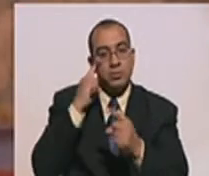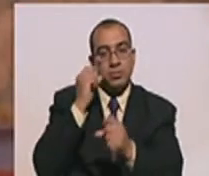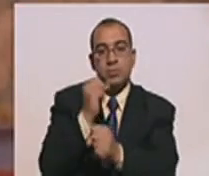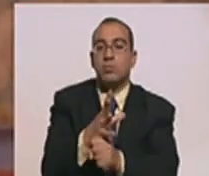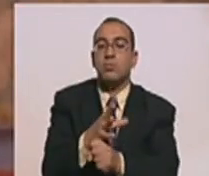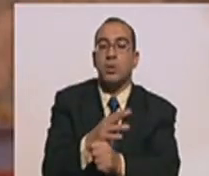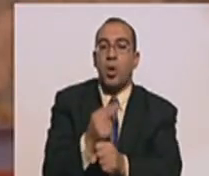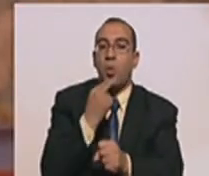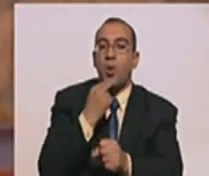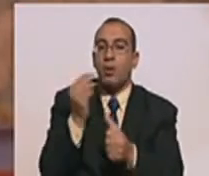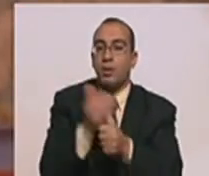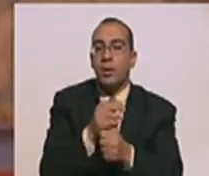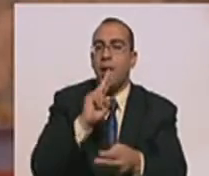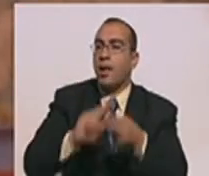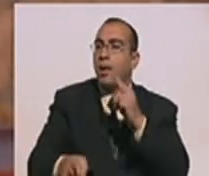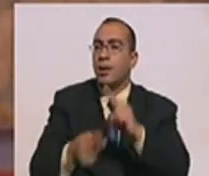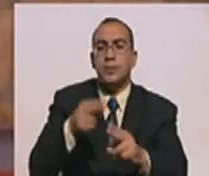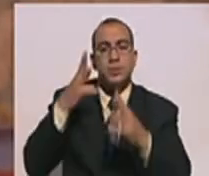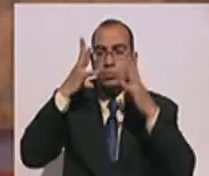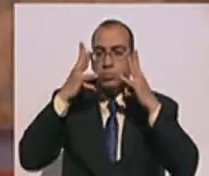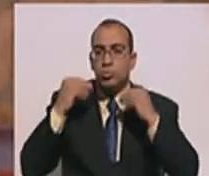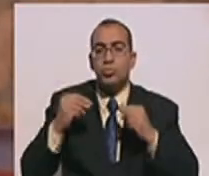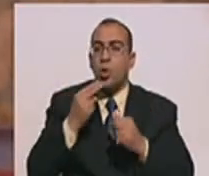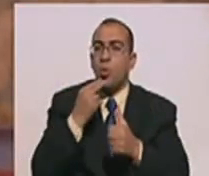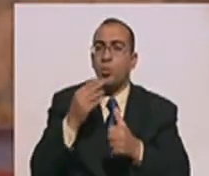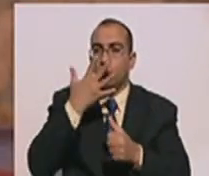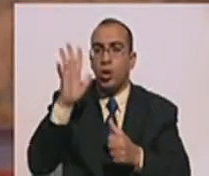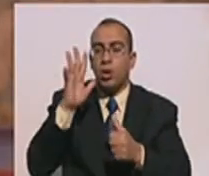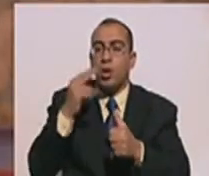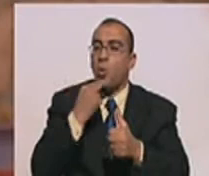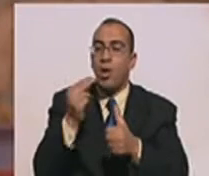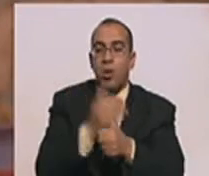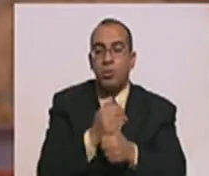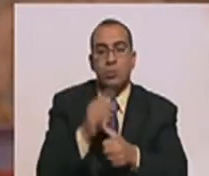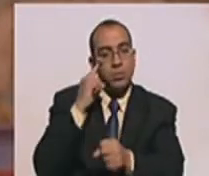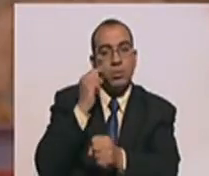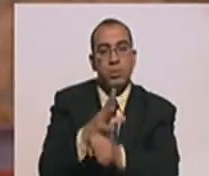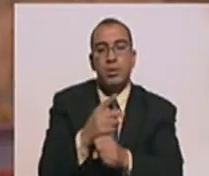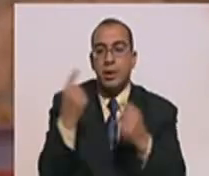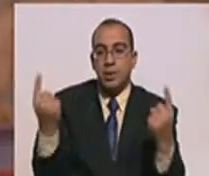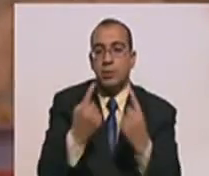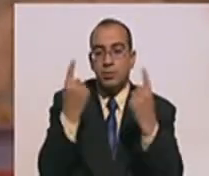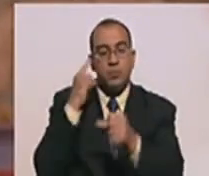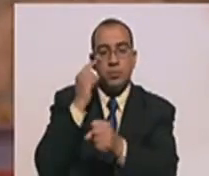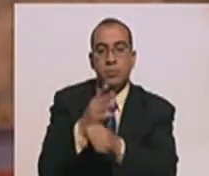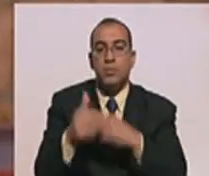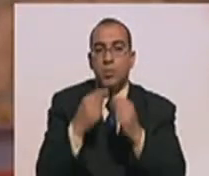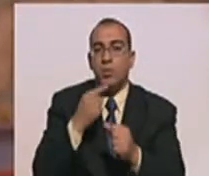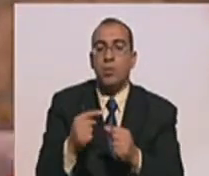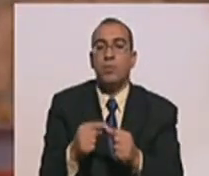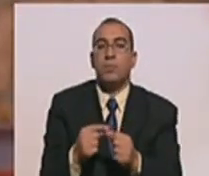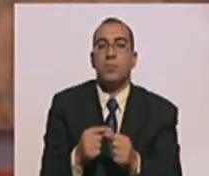مانع. أي زينة، أي زينة للزوج لا مانع، بل هي مدعوة إلى ذلك. لأن